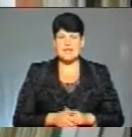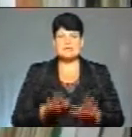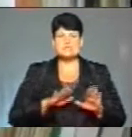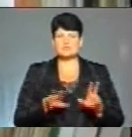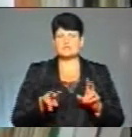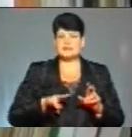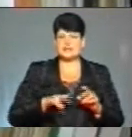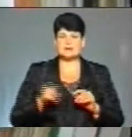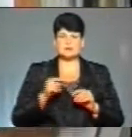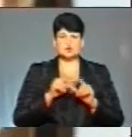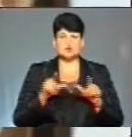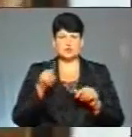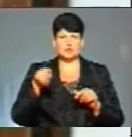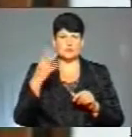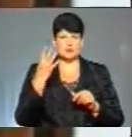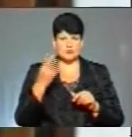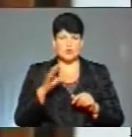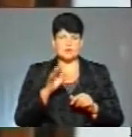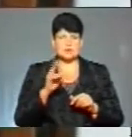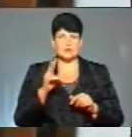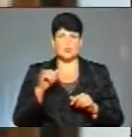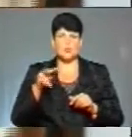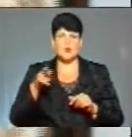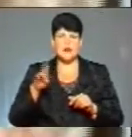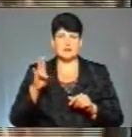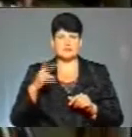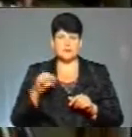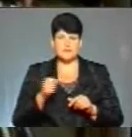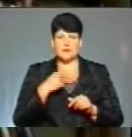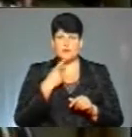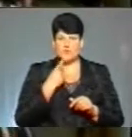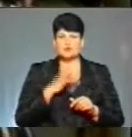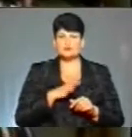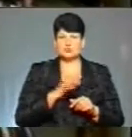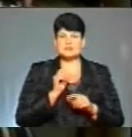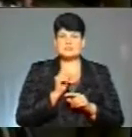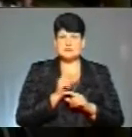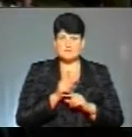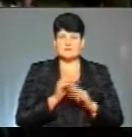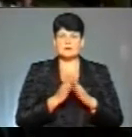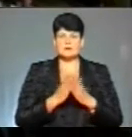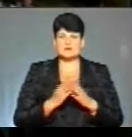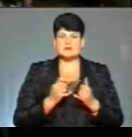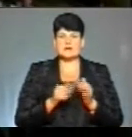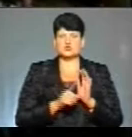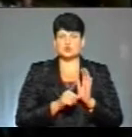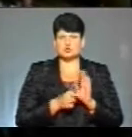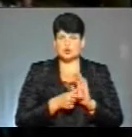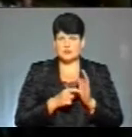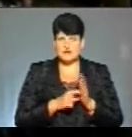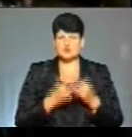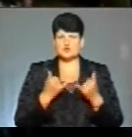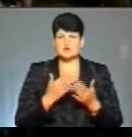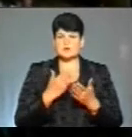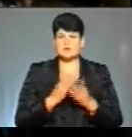Заступник директора Тернопільської школи номер 4 Оксана Кулянда каже. Було замовлення і на підручники для 6 класу. Сьогодні